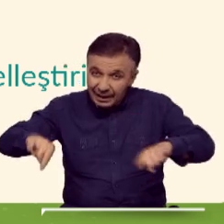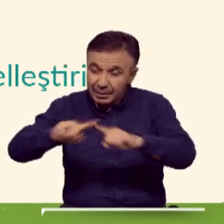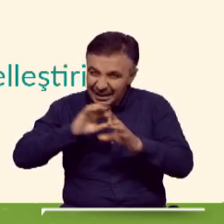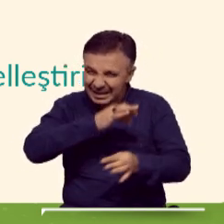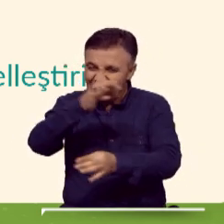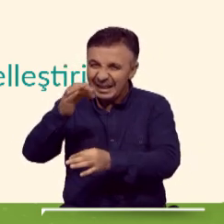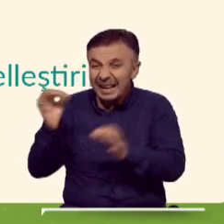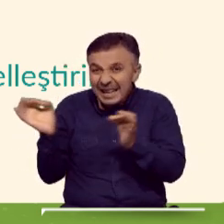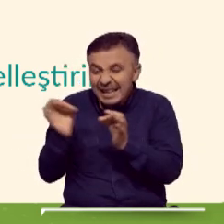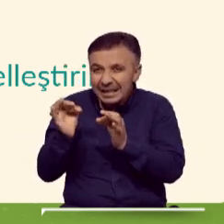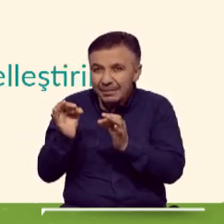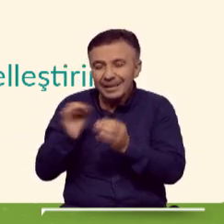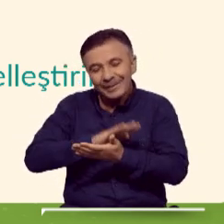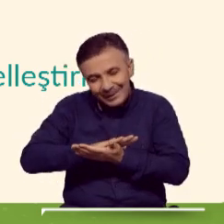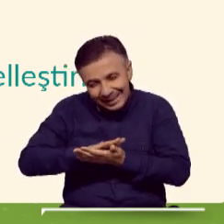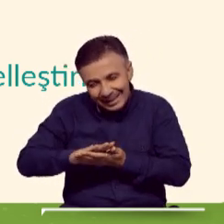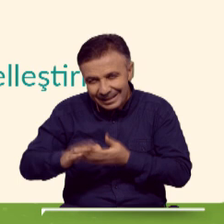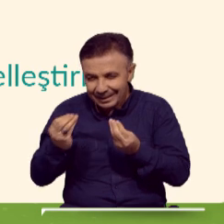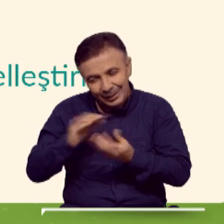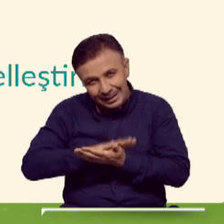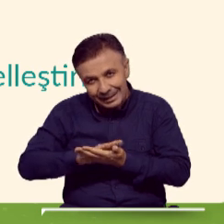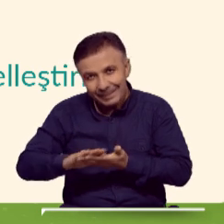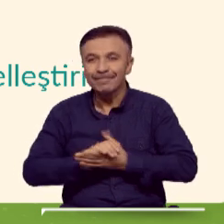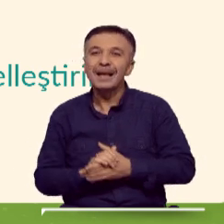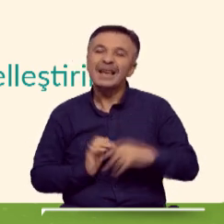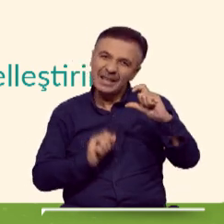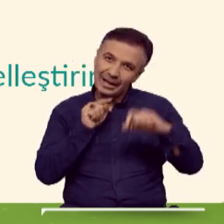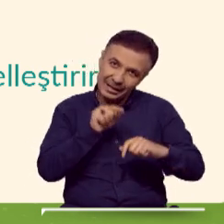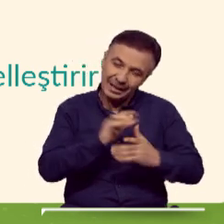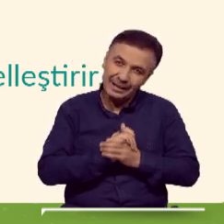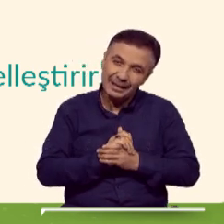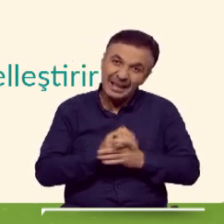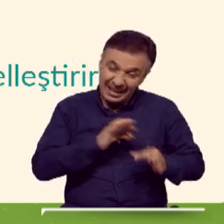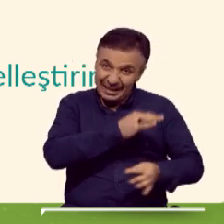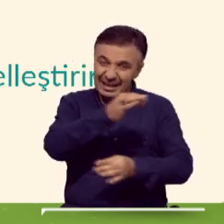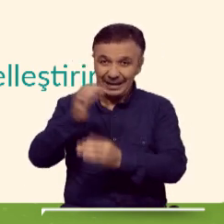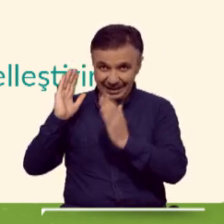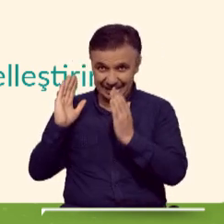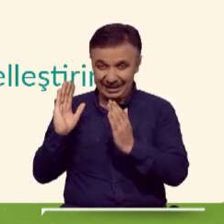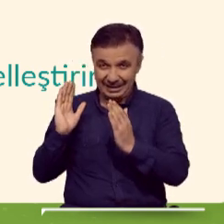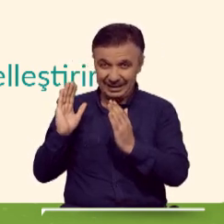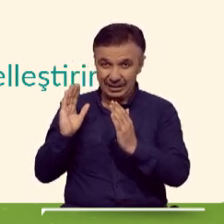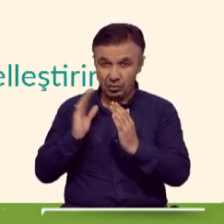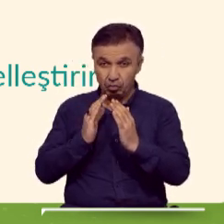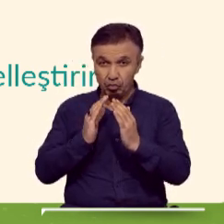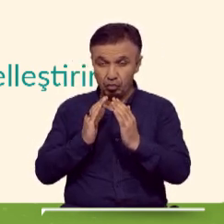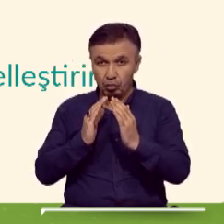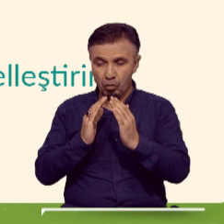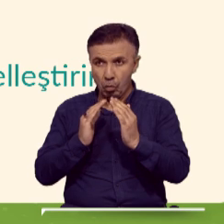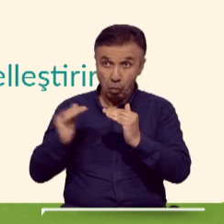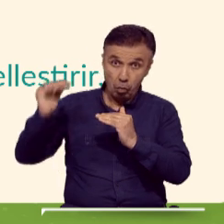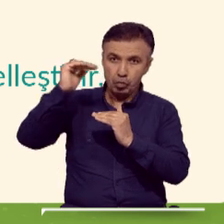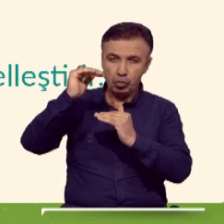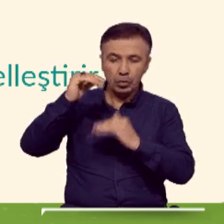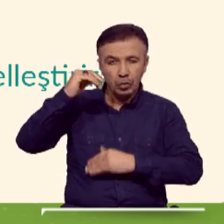insanlarla ilişkilerimizi güzelleştirir. C. İnsanlara karşı üstünlük duygusu